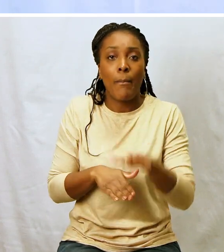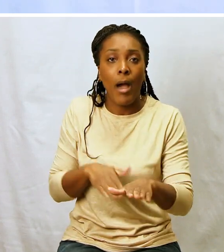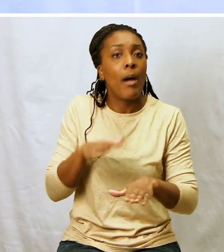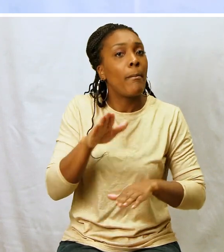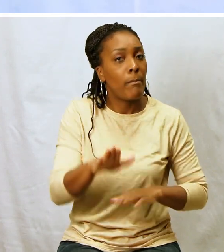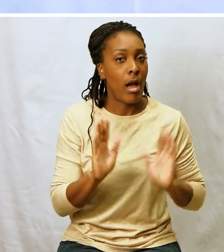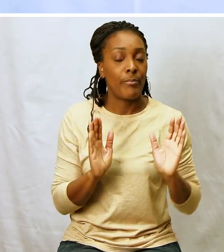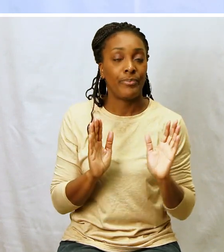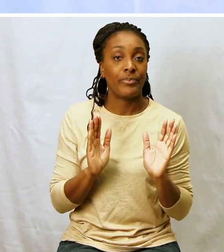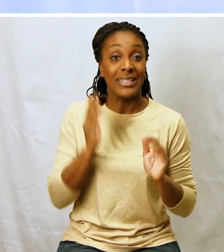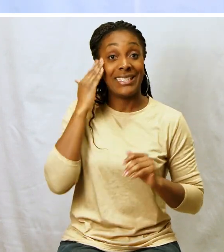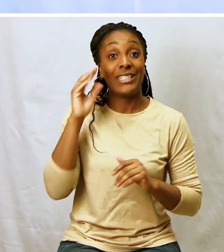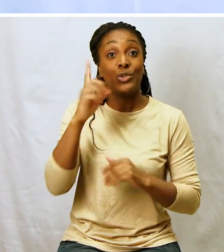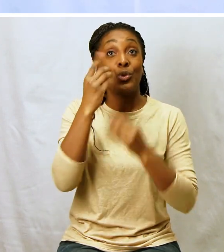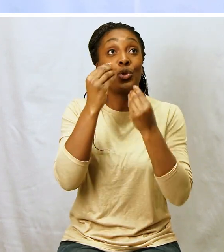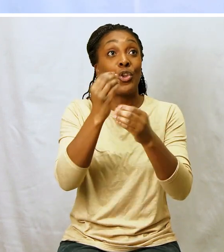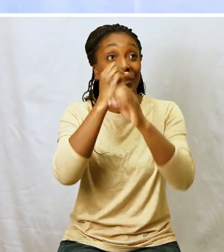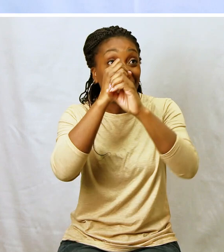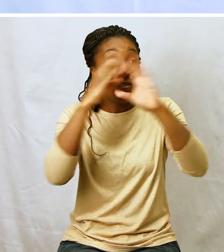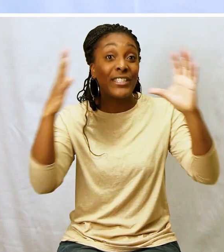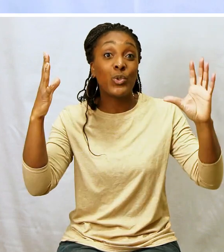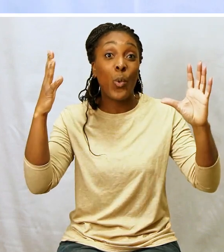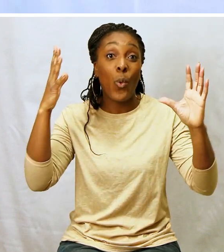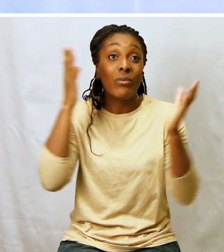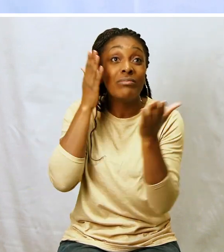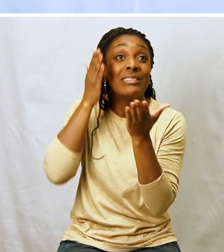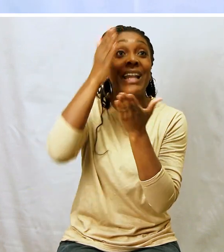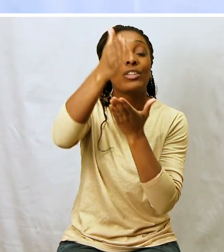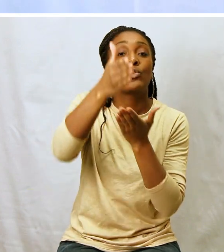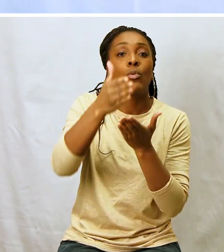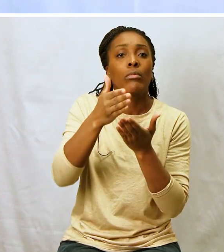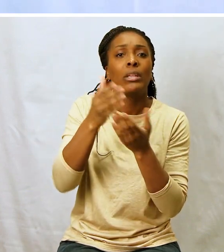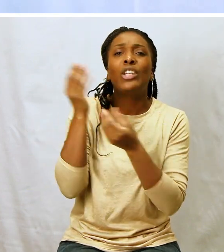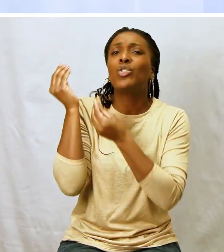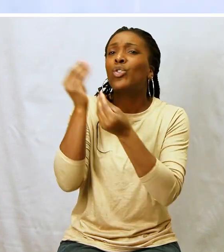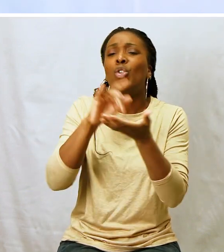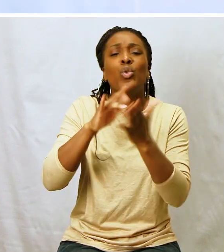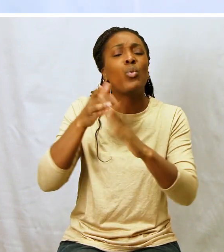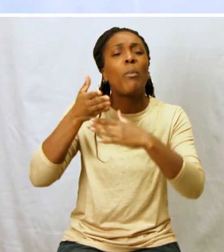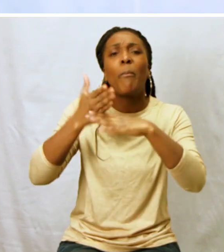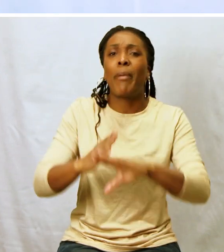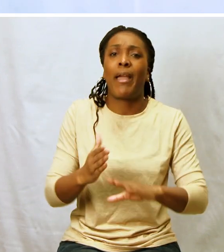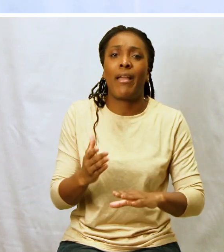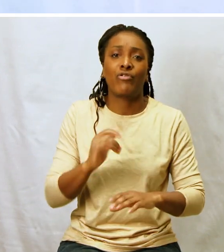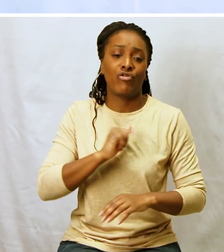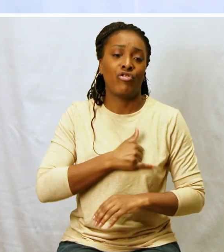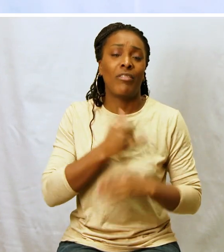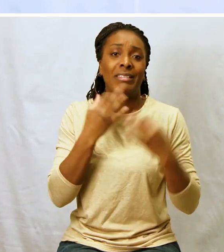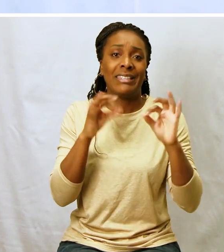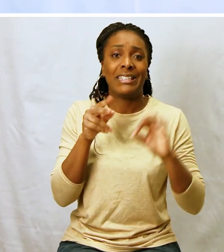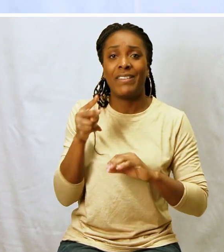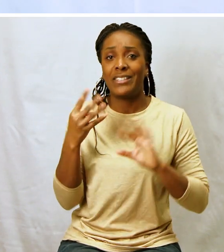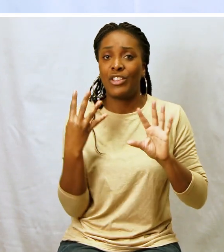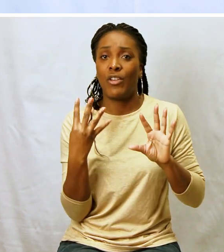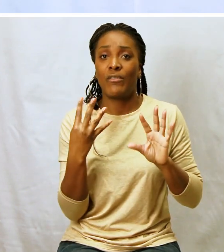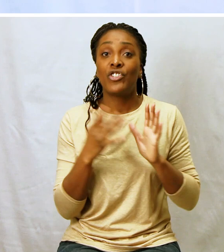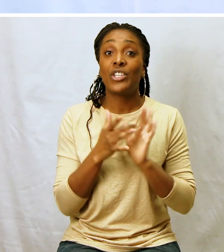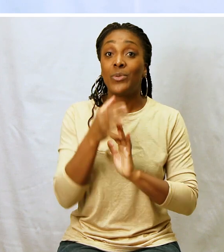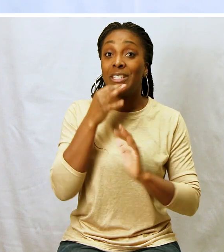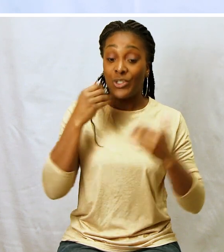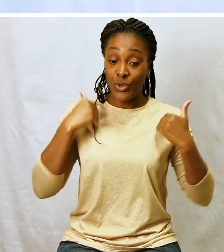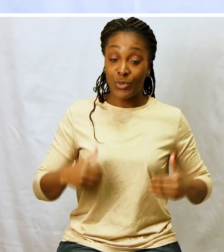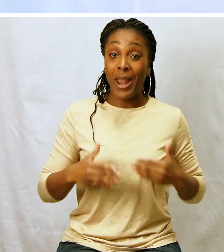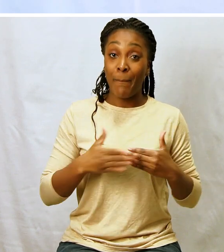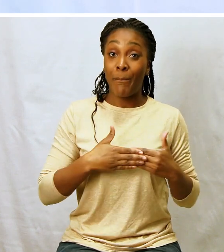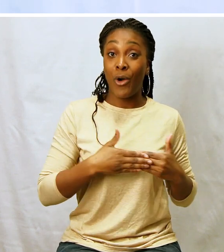Dieu te donne une vision, quand Dieu te donne une direction, eh bien, il te donne aussi la provision qui va avec. Jean 10, verset 9, « Je suis la porte. Si quelqu'un entre